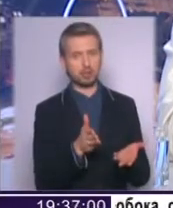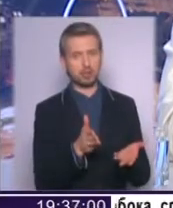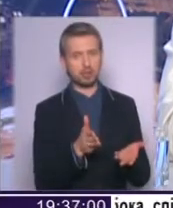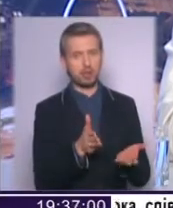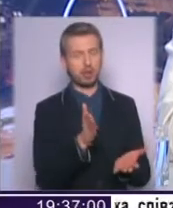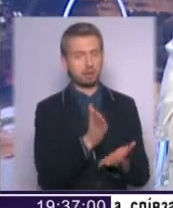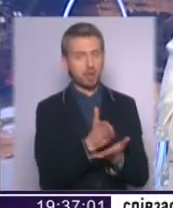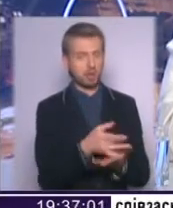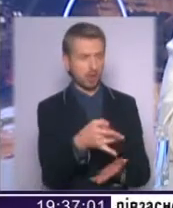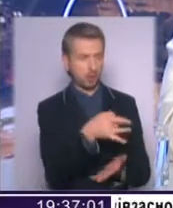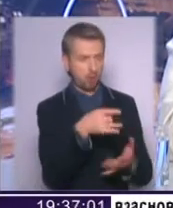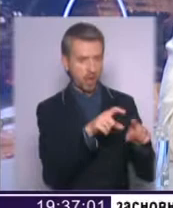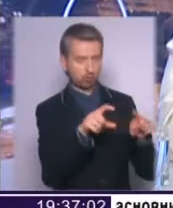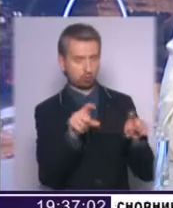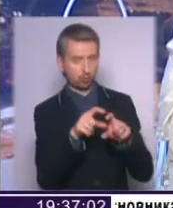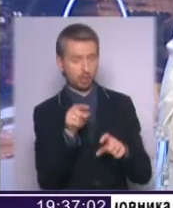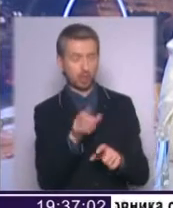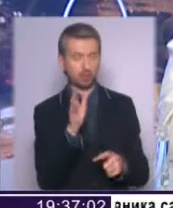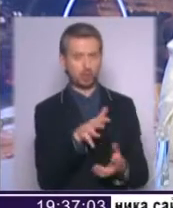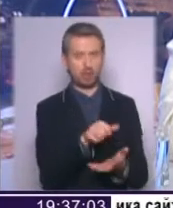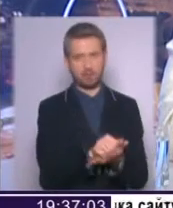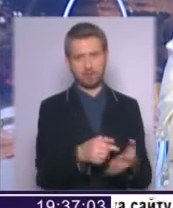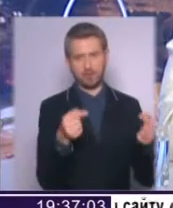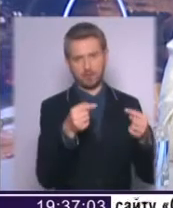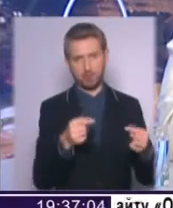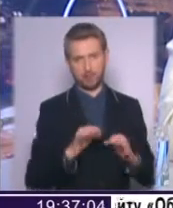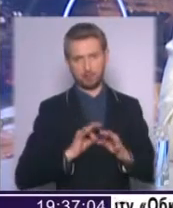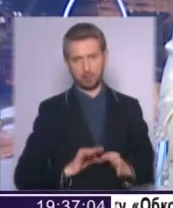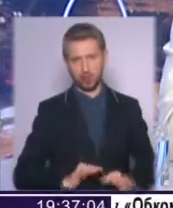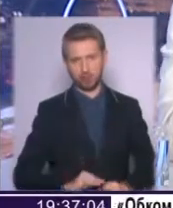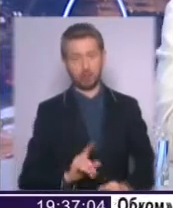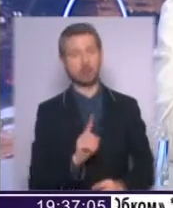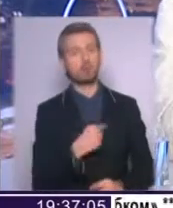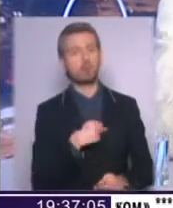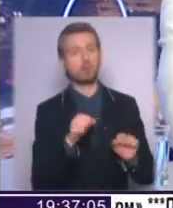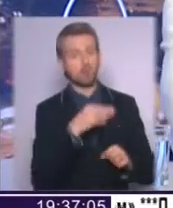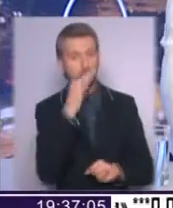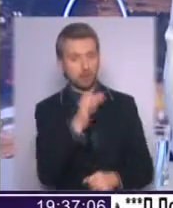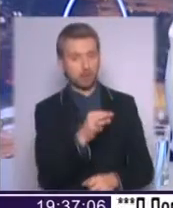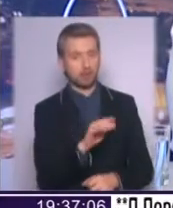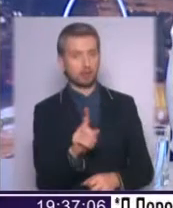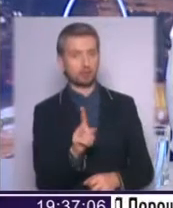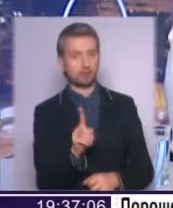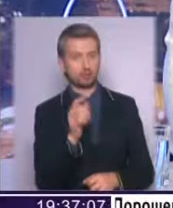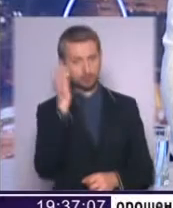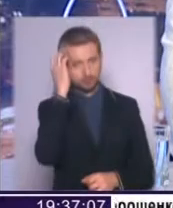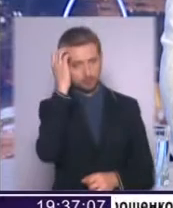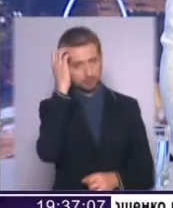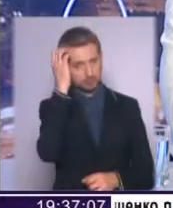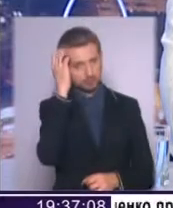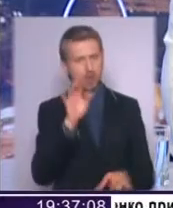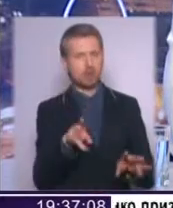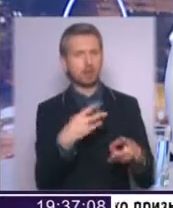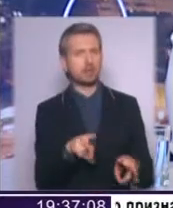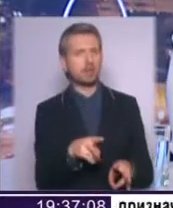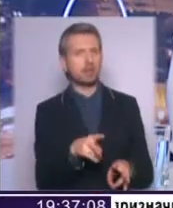регіональні регіональні структури, там теж будуть займатися відповідними чиновники. Але ще я можу сказати, що не треба робити панацею